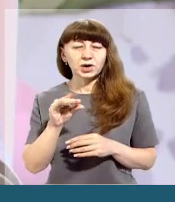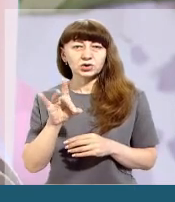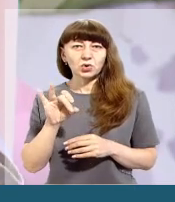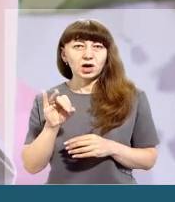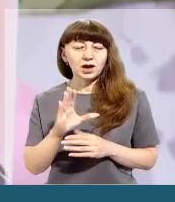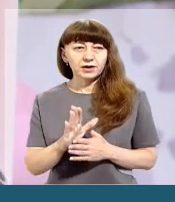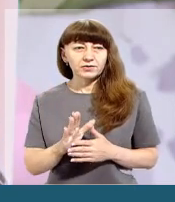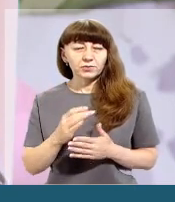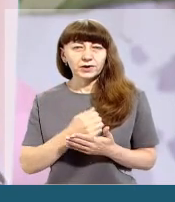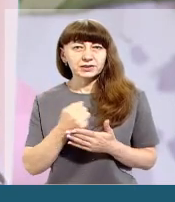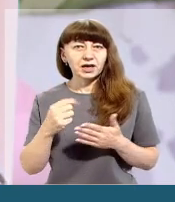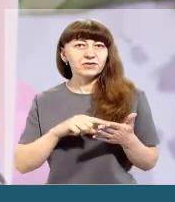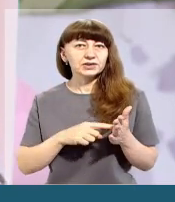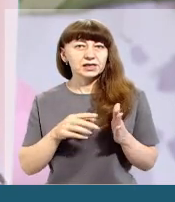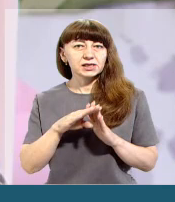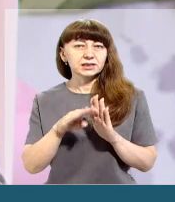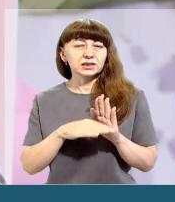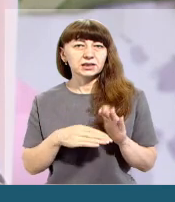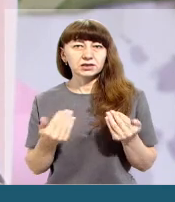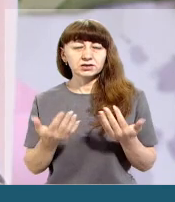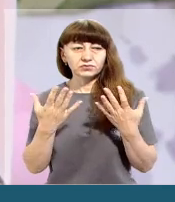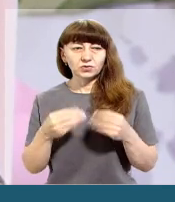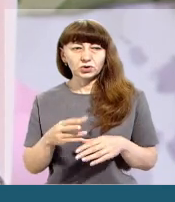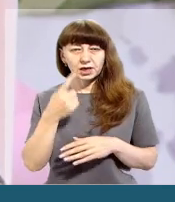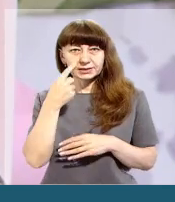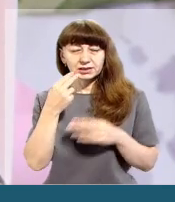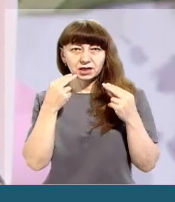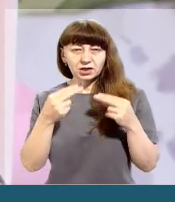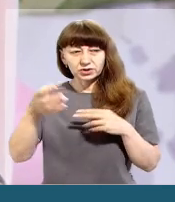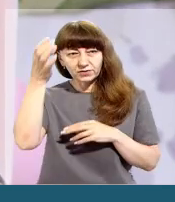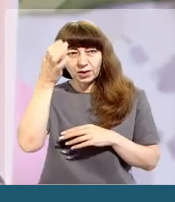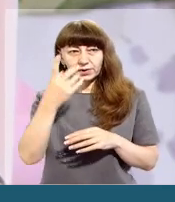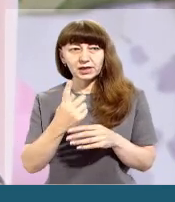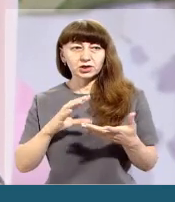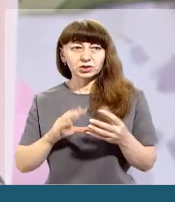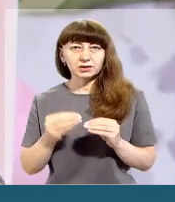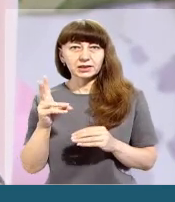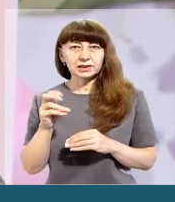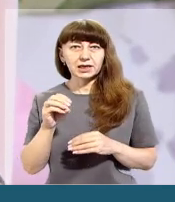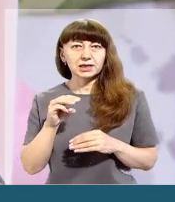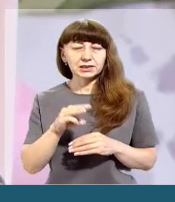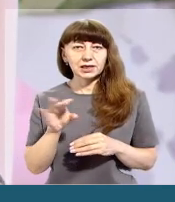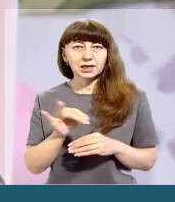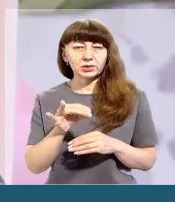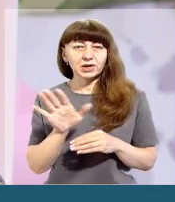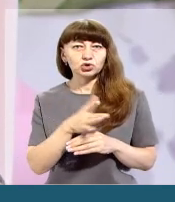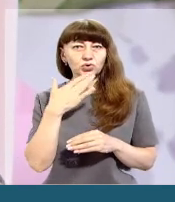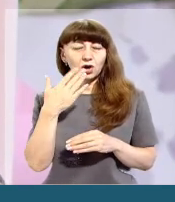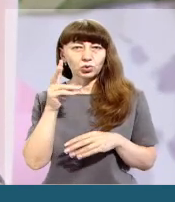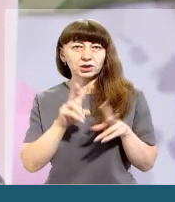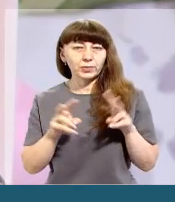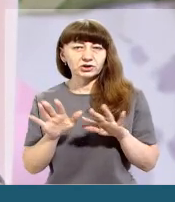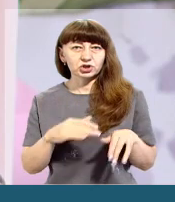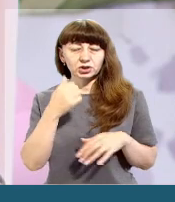Токаев. В настоящее время инструментами оценки качества знаний являются результаты международных исследований. В